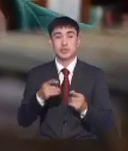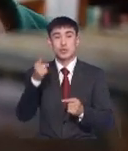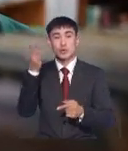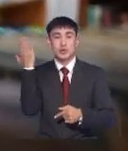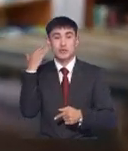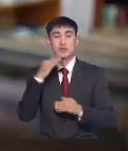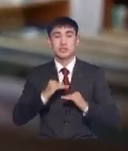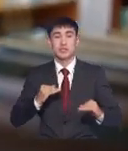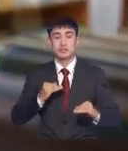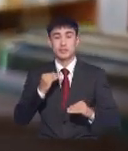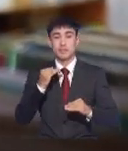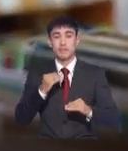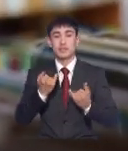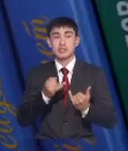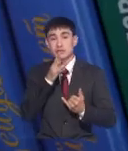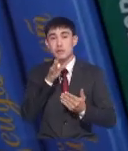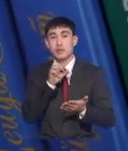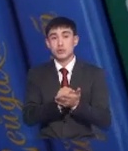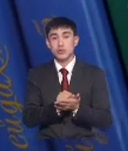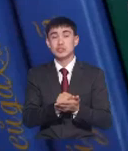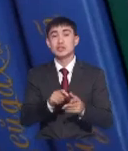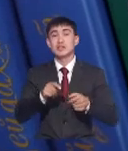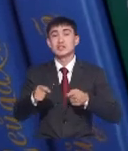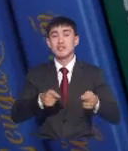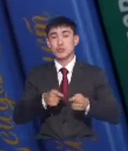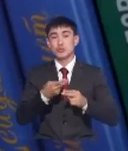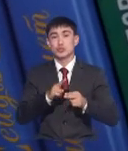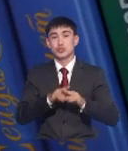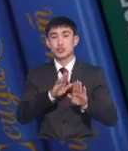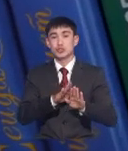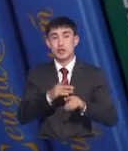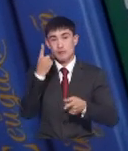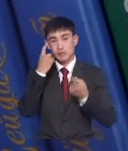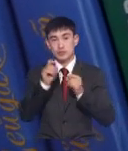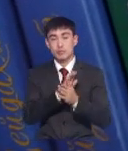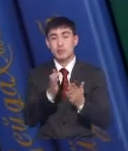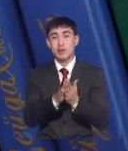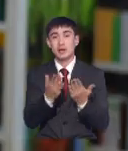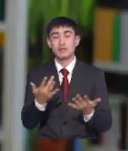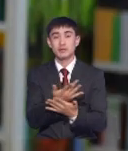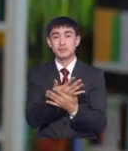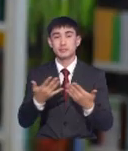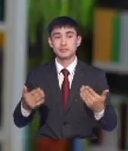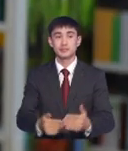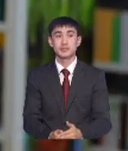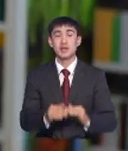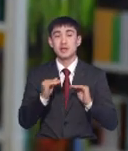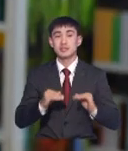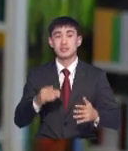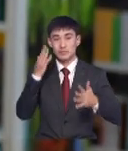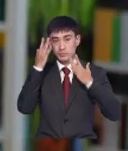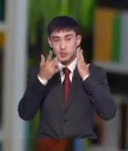детстве в настоящее время она занимает должность заведующего отделом информационной библио с детства